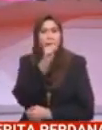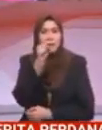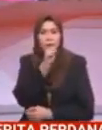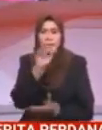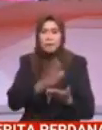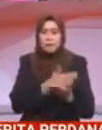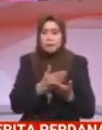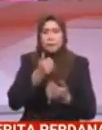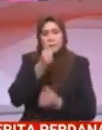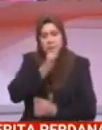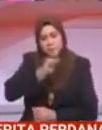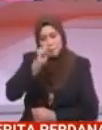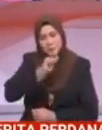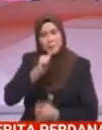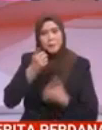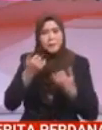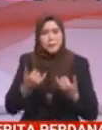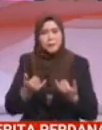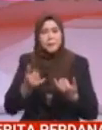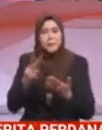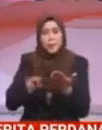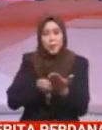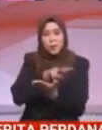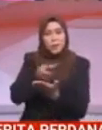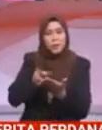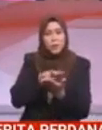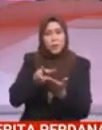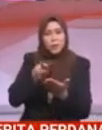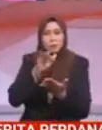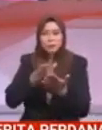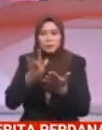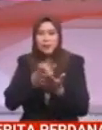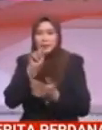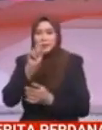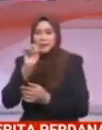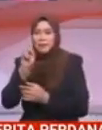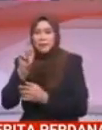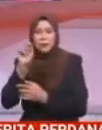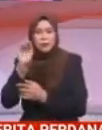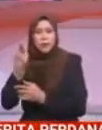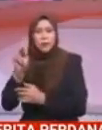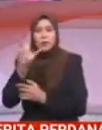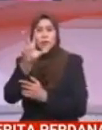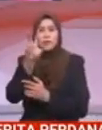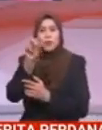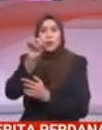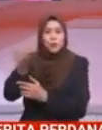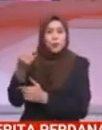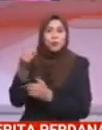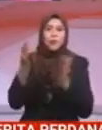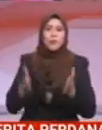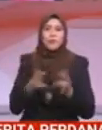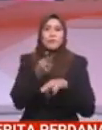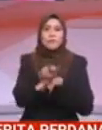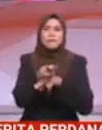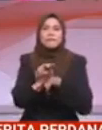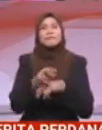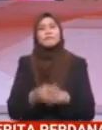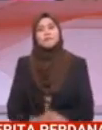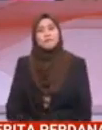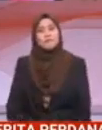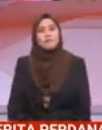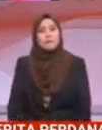Ternyata kesabarannya berbaloi apabila video nyanyiannya menerusi aplikasi TikTok meraih lebih 30 juta tontonan.